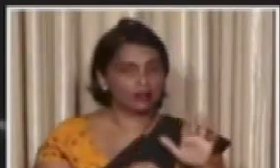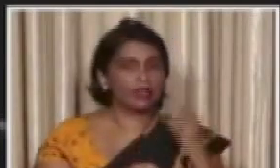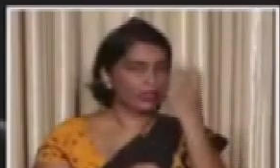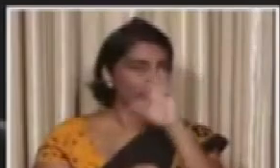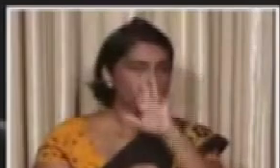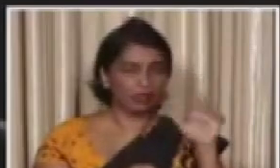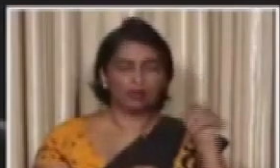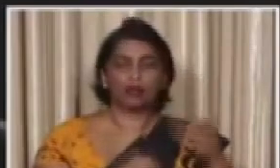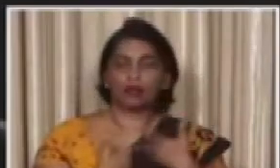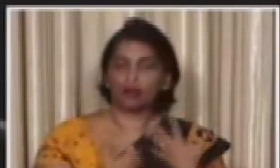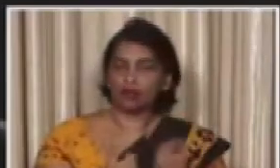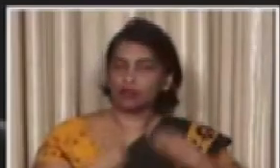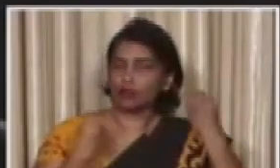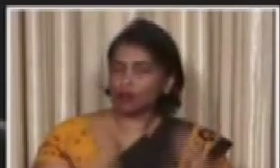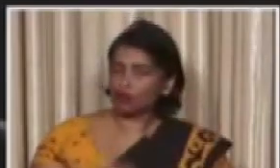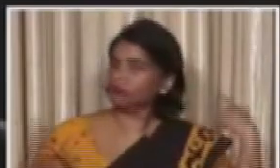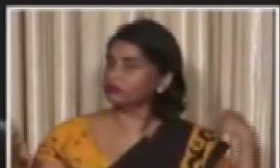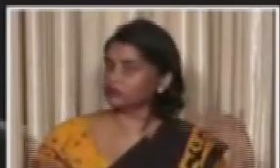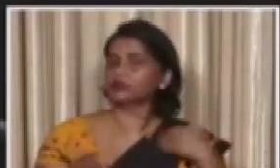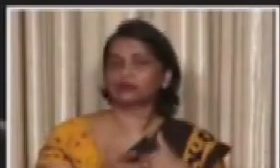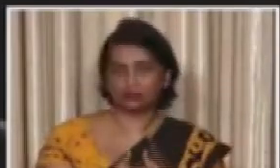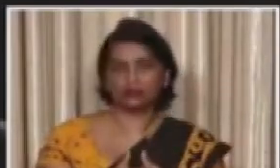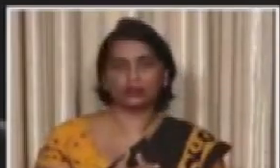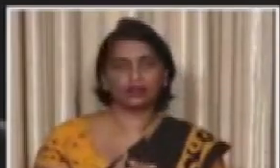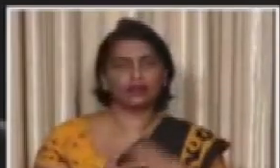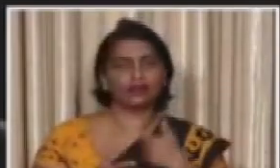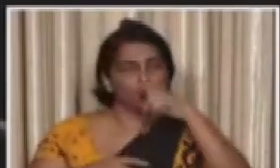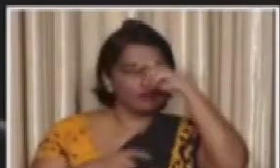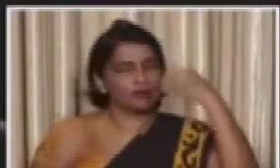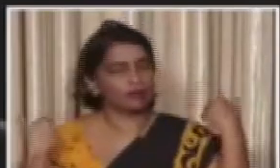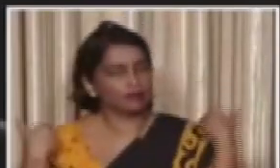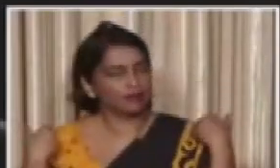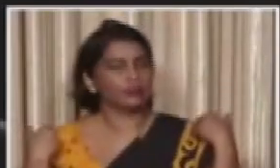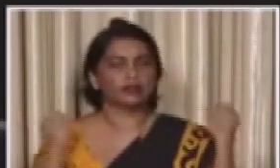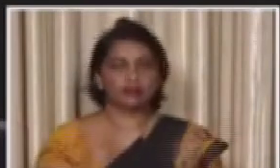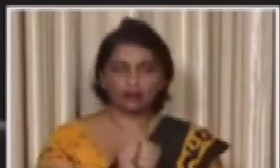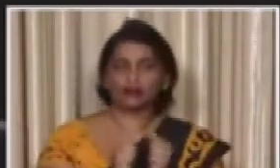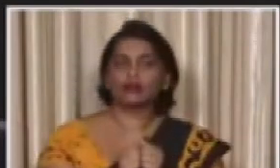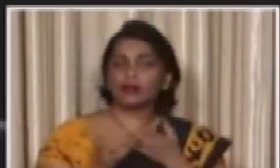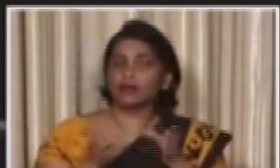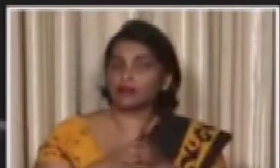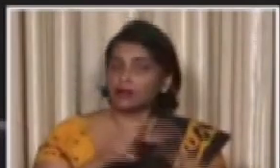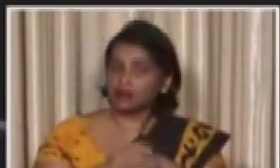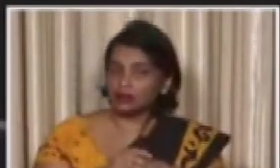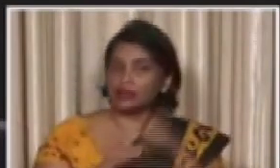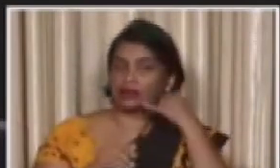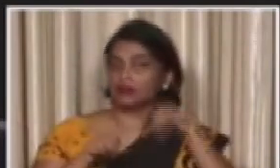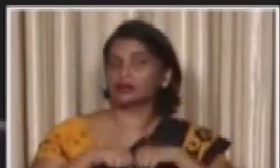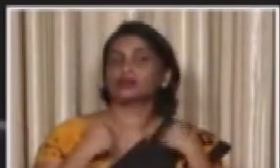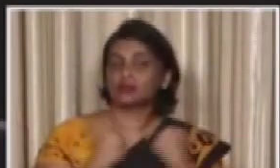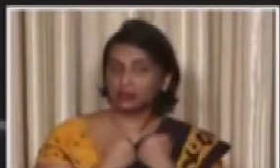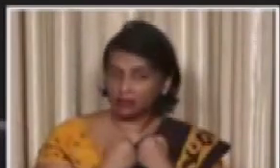2019 අප ලැබුණු පරාජය ඉඳලා මේ දක්වාම ලේකඳුළු දහඩිය වගුරවමින් අපේ පක්ෂයේ වූ සමගි ජන